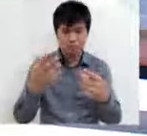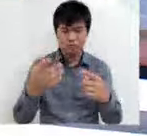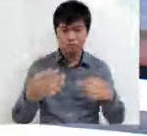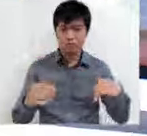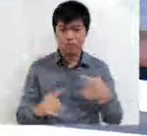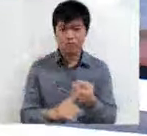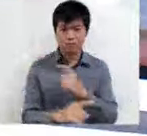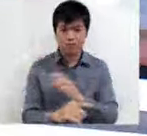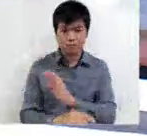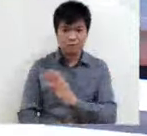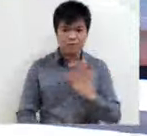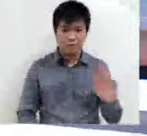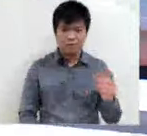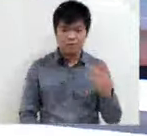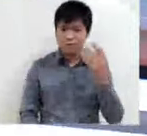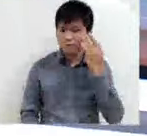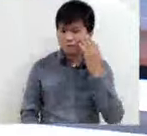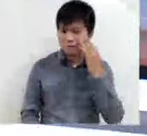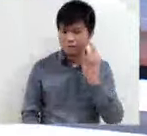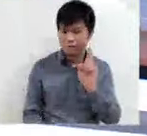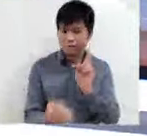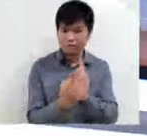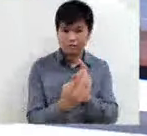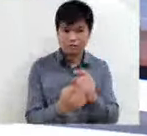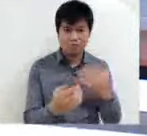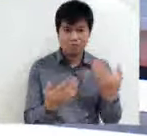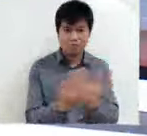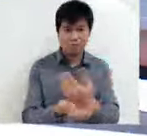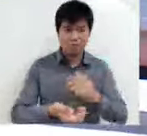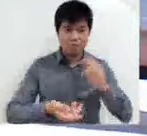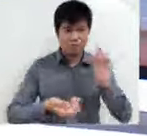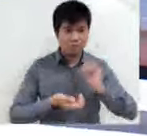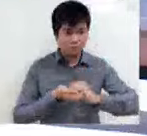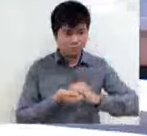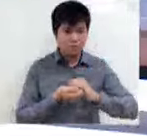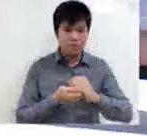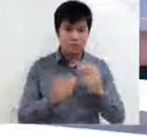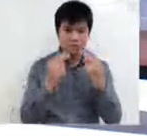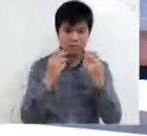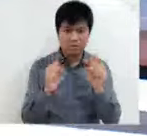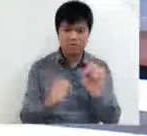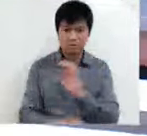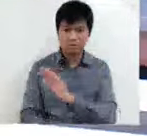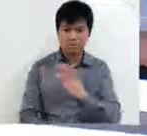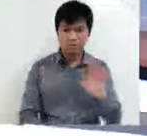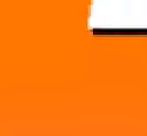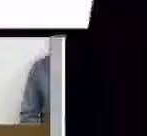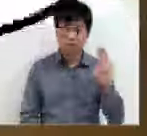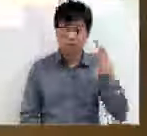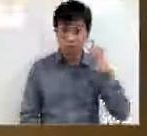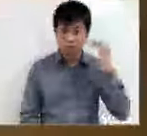Kilalanin ang ating bagong kasangga sa pagbabalita sa Frontline News ni MJ Marfori.